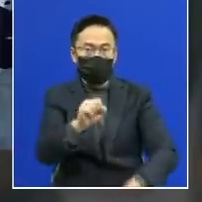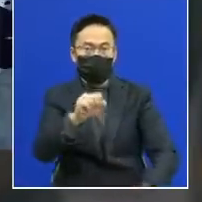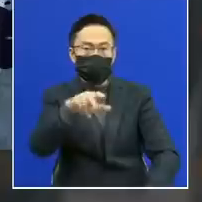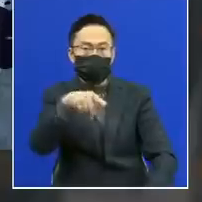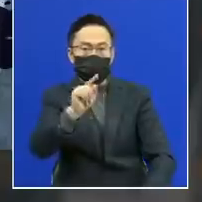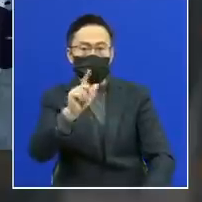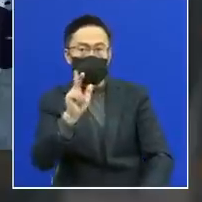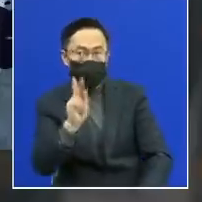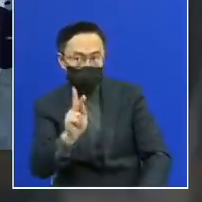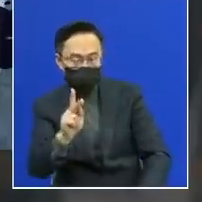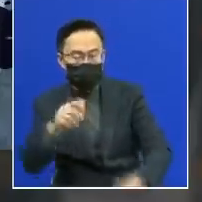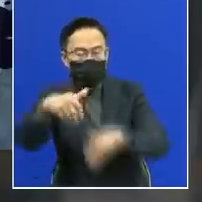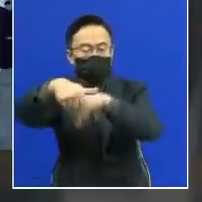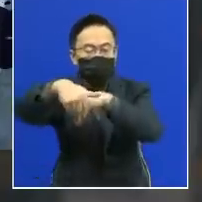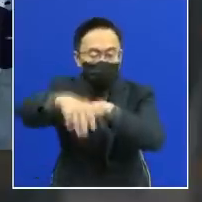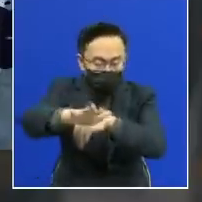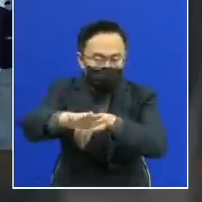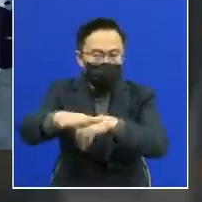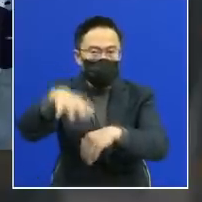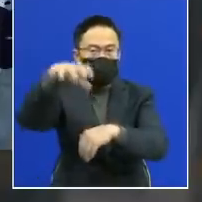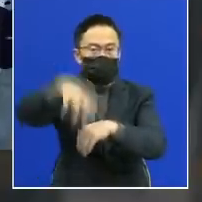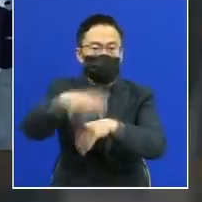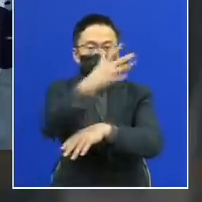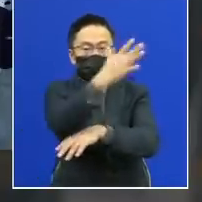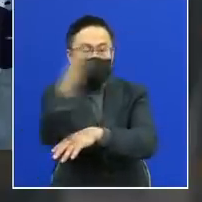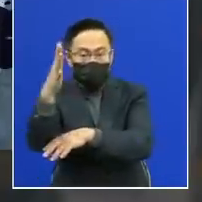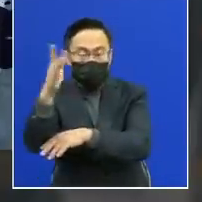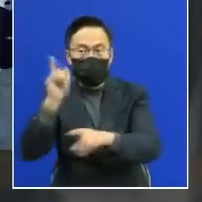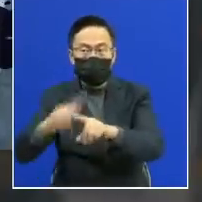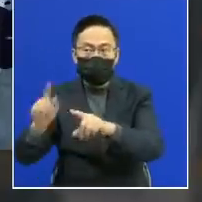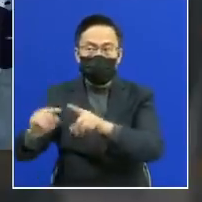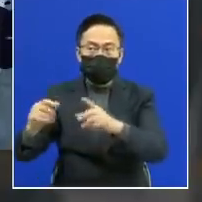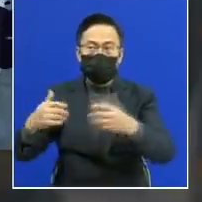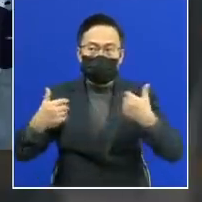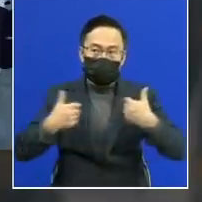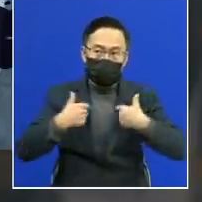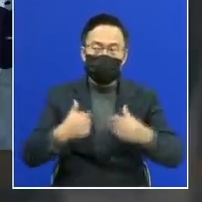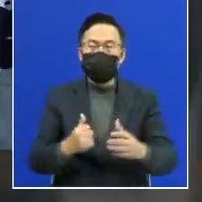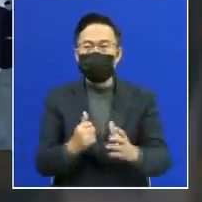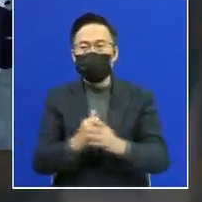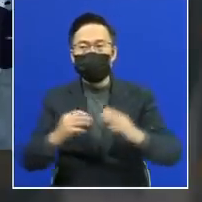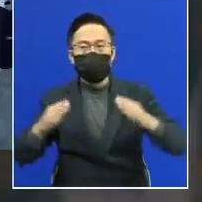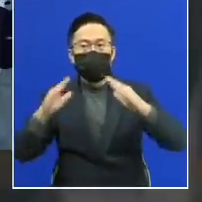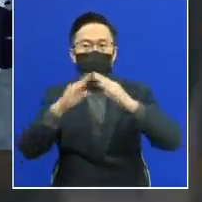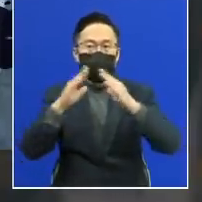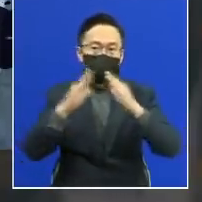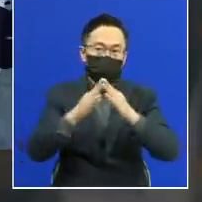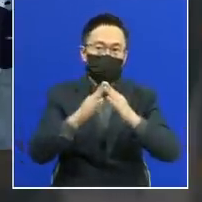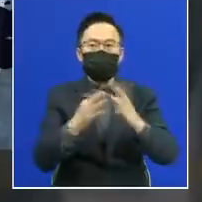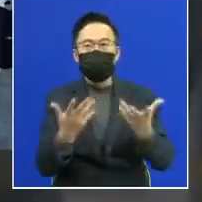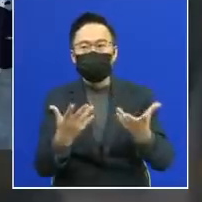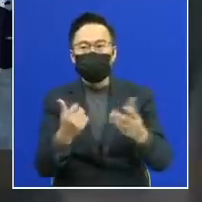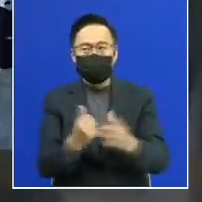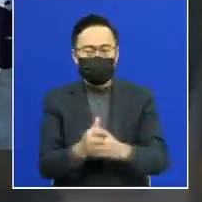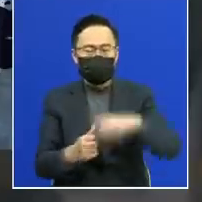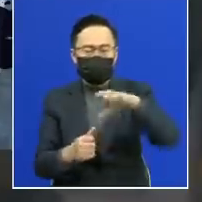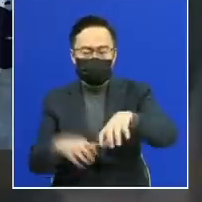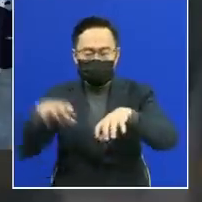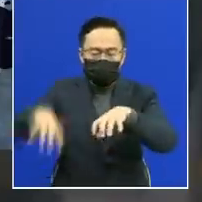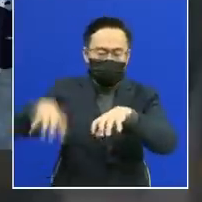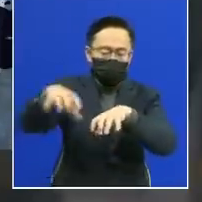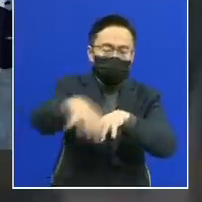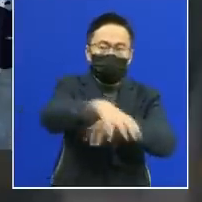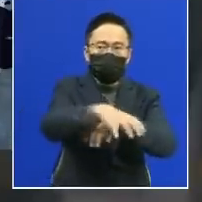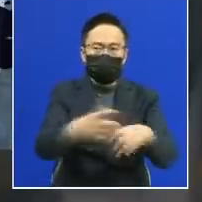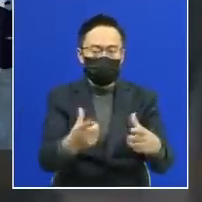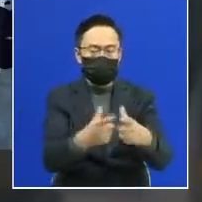มีสวนยางป่าแล้วก็บริเวณบ้านเรือนไทยนะสวนยางพารา